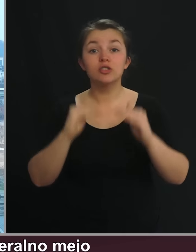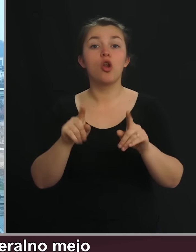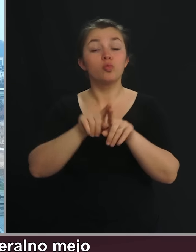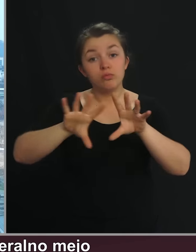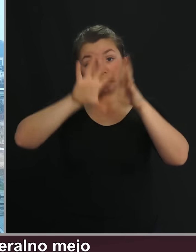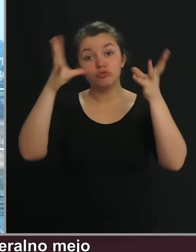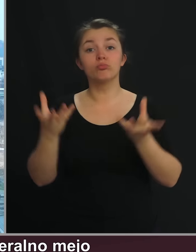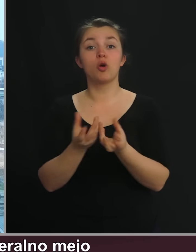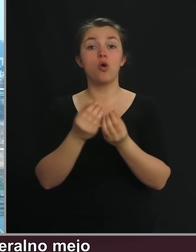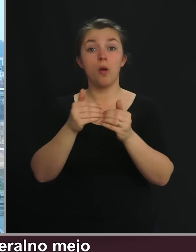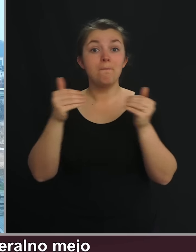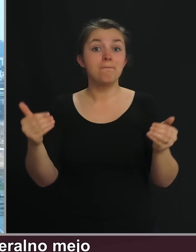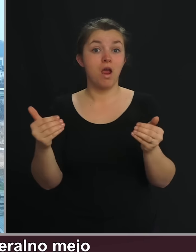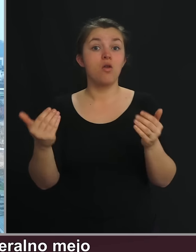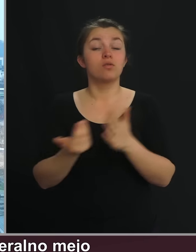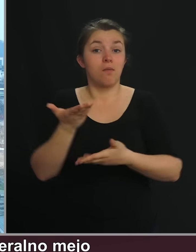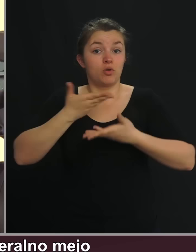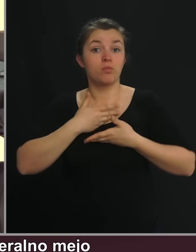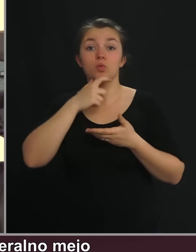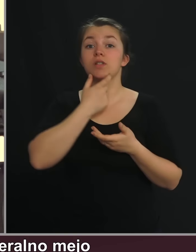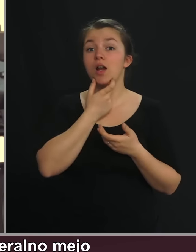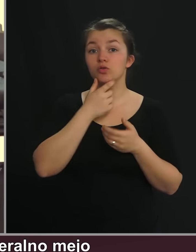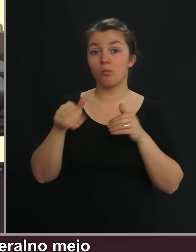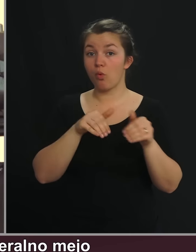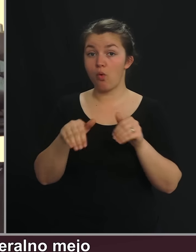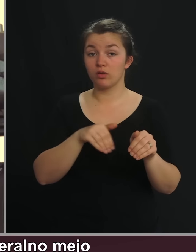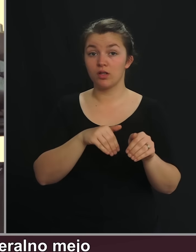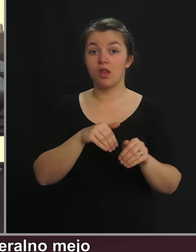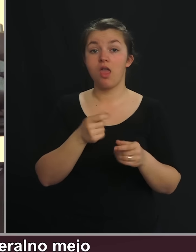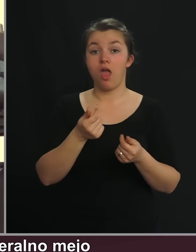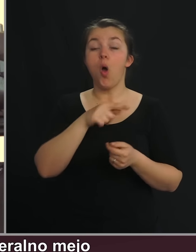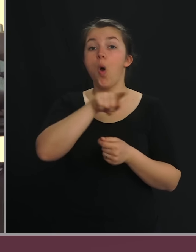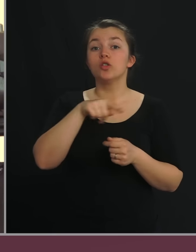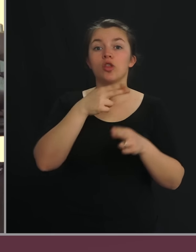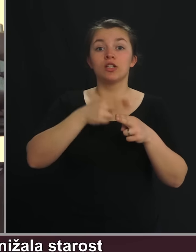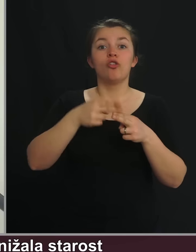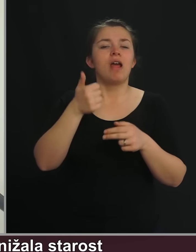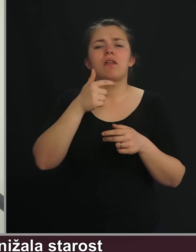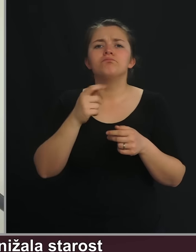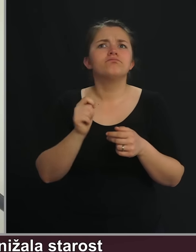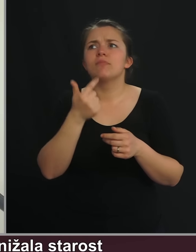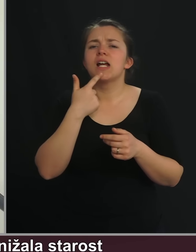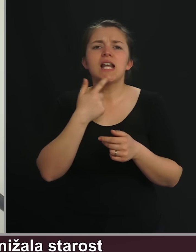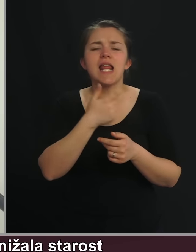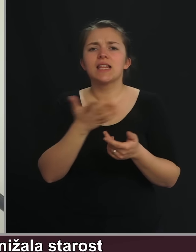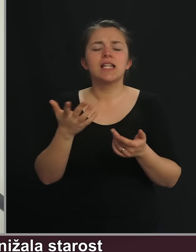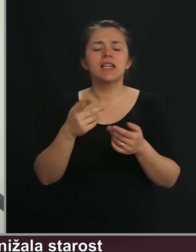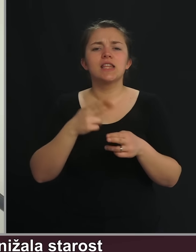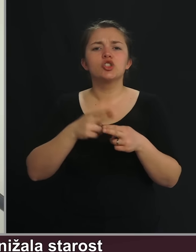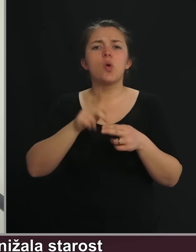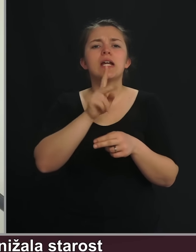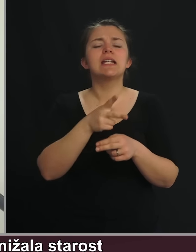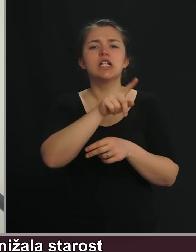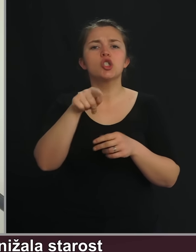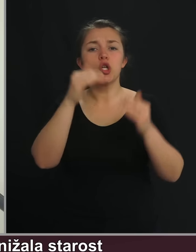ampak oni so znižali tudi generalno mejo za pridobitev starostne pokojnine. Oni so država, ki so ena redkih držav,